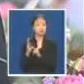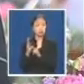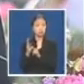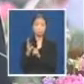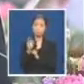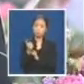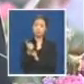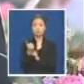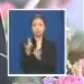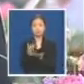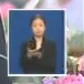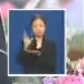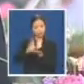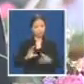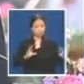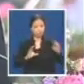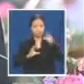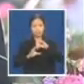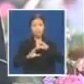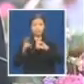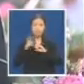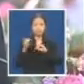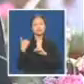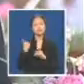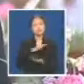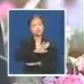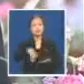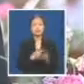การสมทบงบประมาณจำนวน